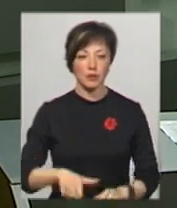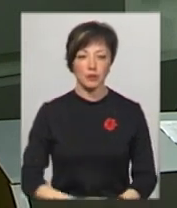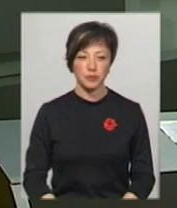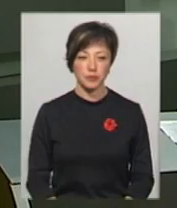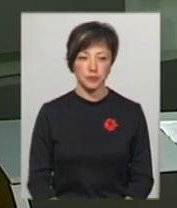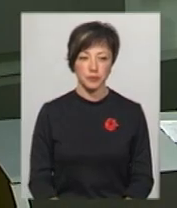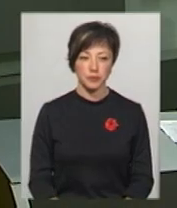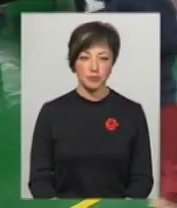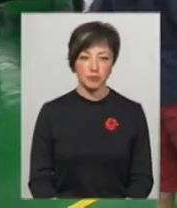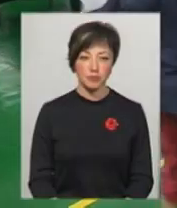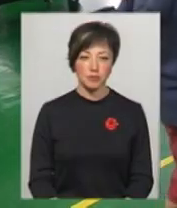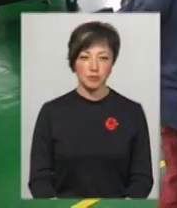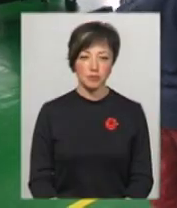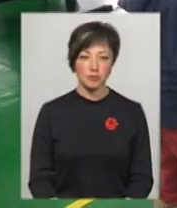Гуменний.